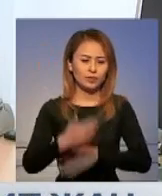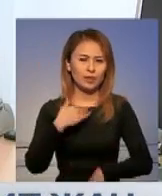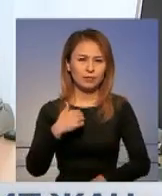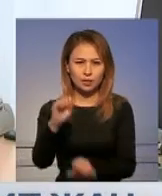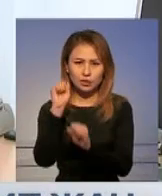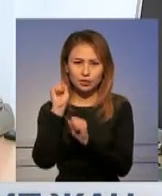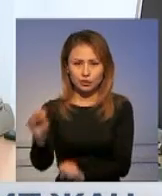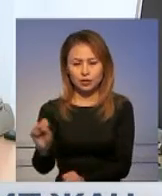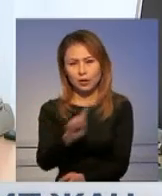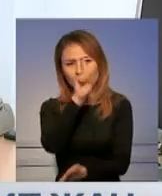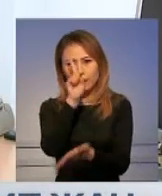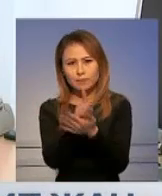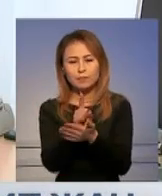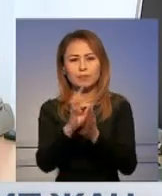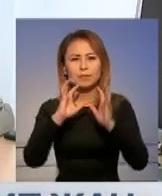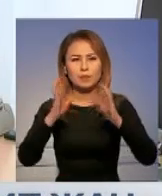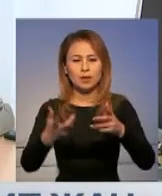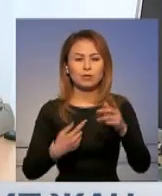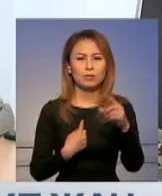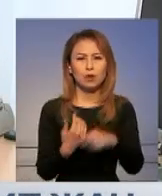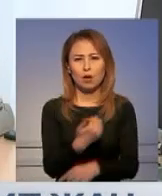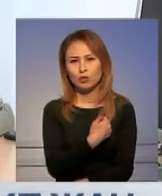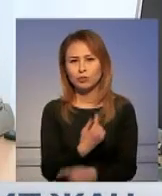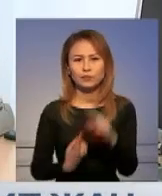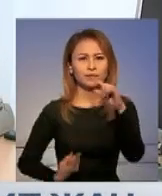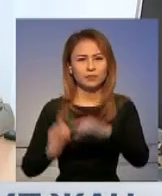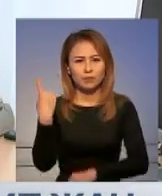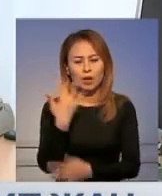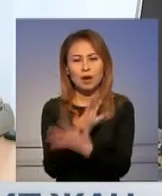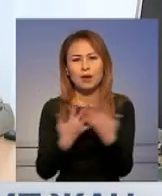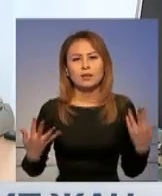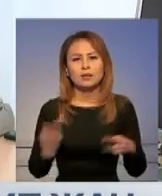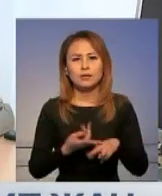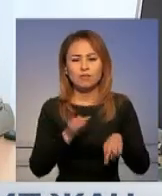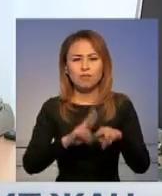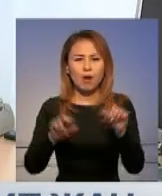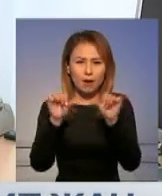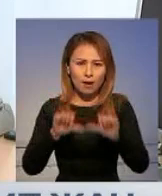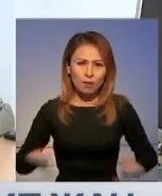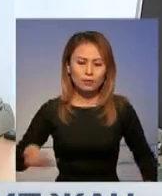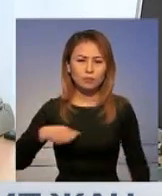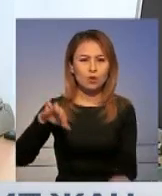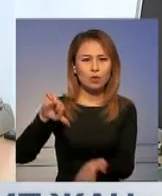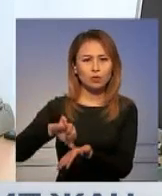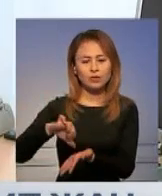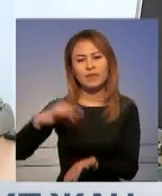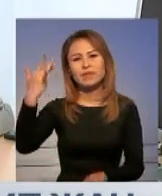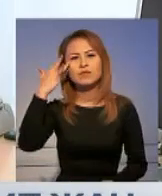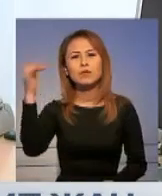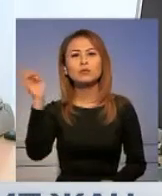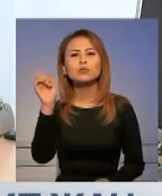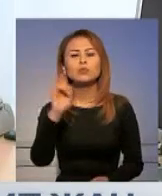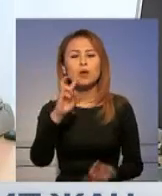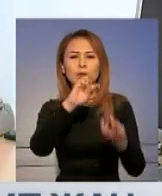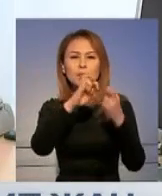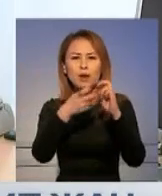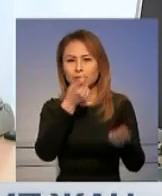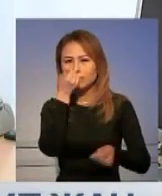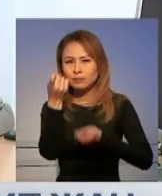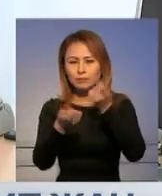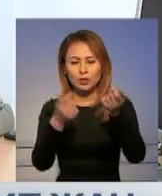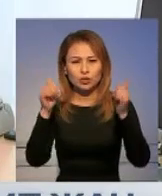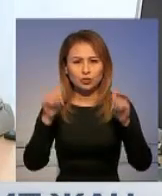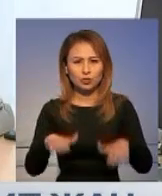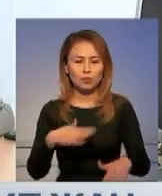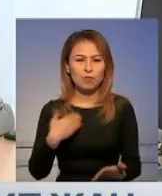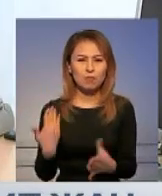қорғайтын әлемдік деңгейдегі сарапшы болғым келеді. Халықаралық ұйымдардағы комиссия отырысына қатысып, осы саладағы түйткілді мәселелердің